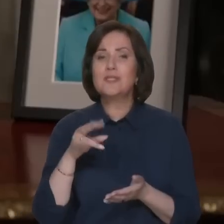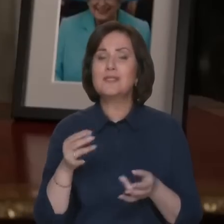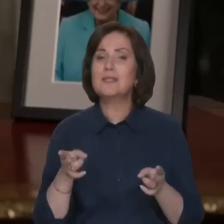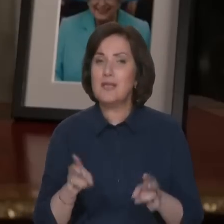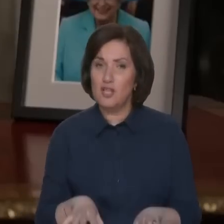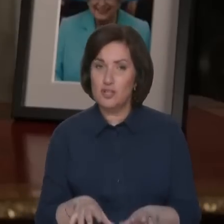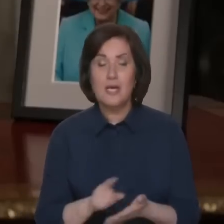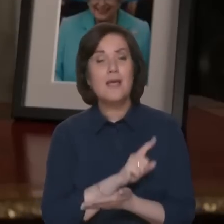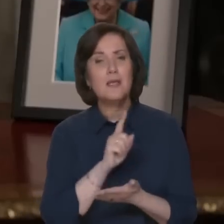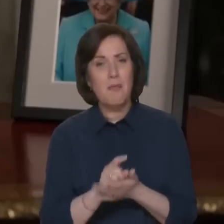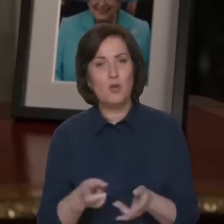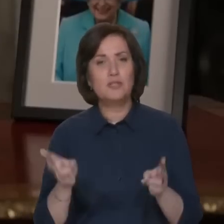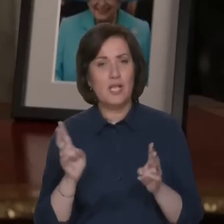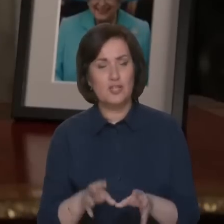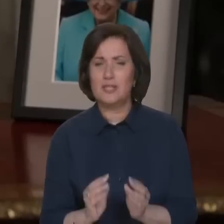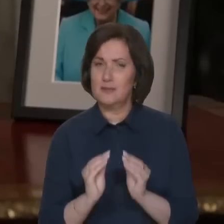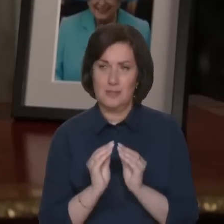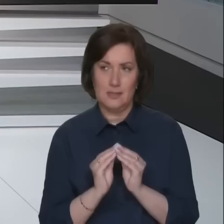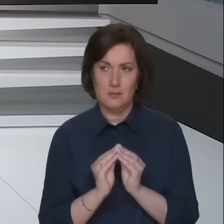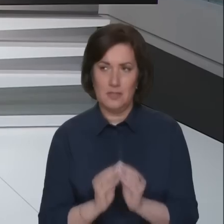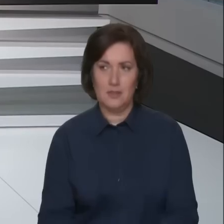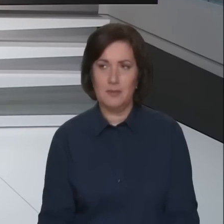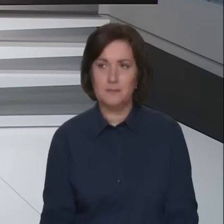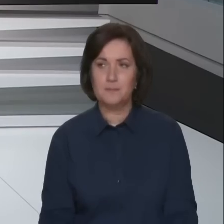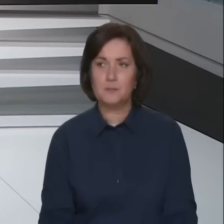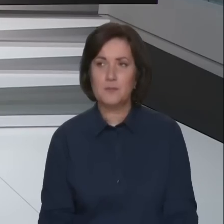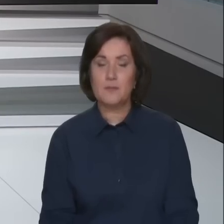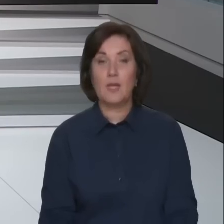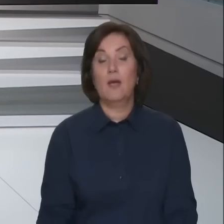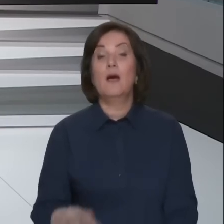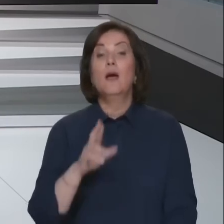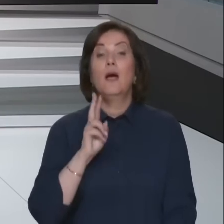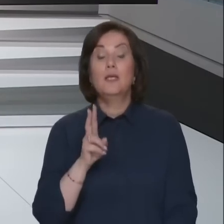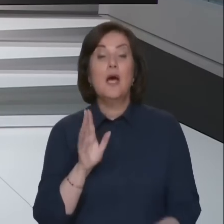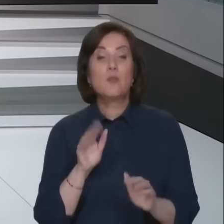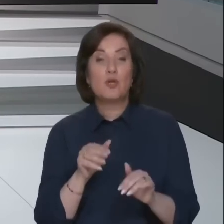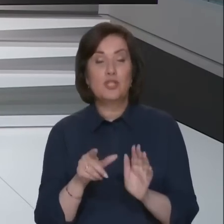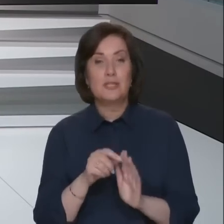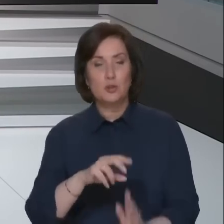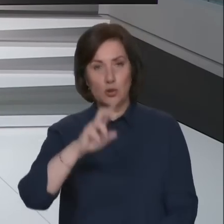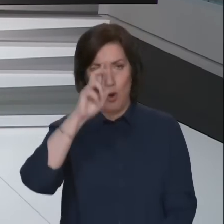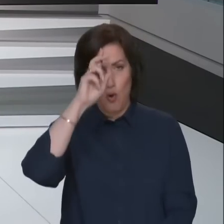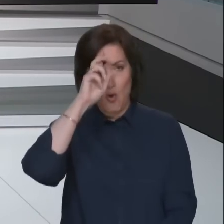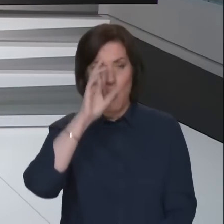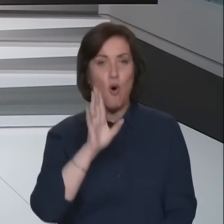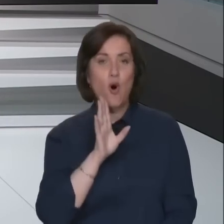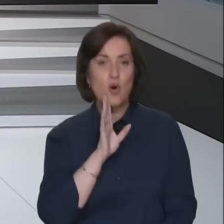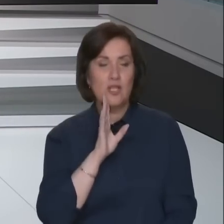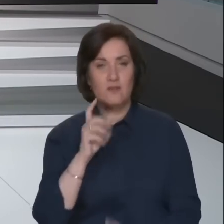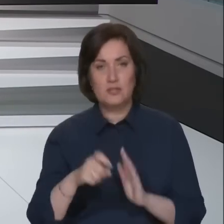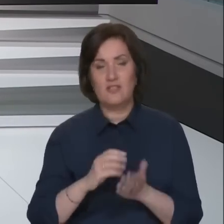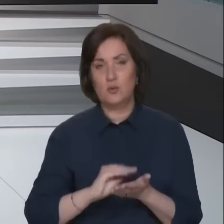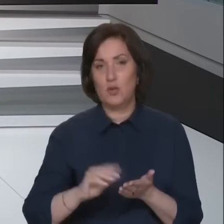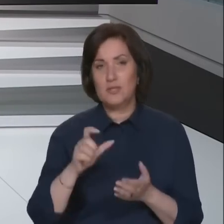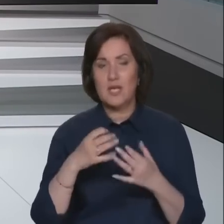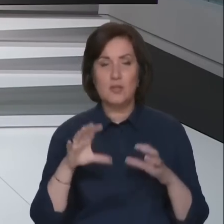і мають залишатися незмінними. Ну от як прощатимуться з королевою, дізнаємося в